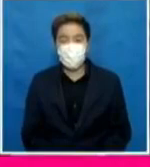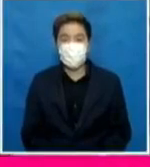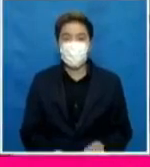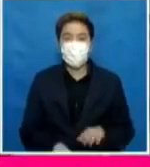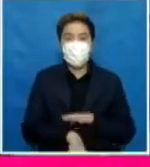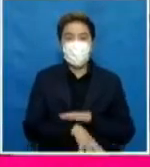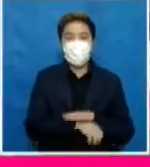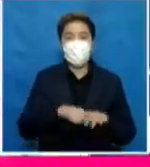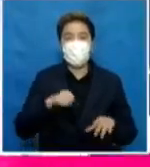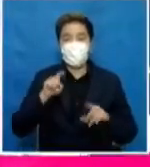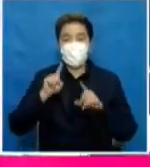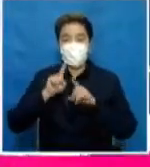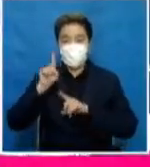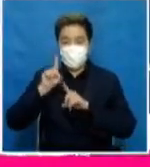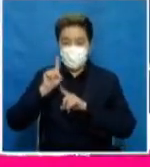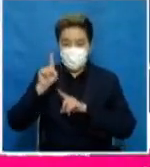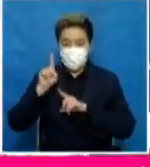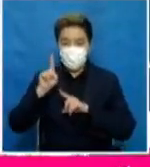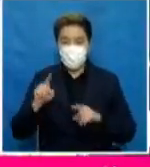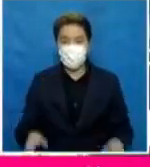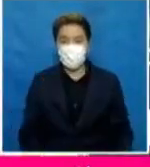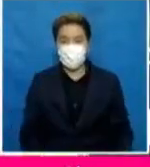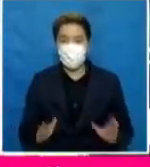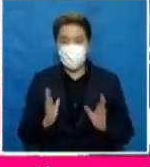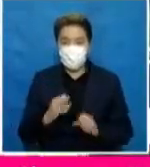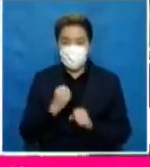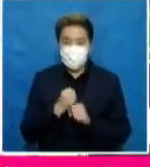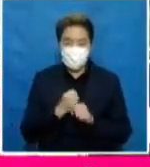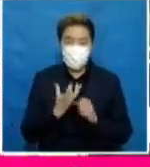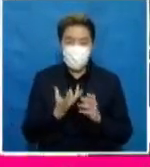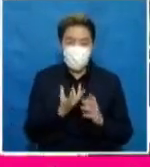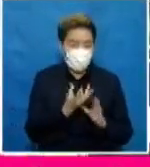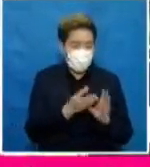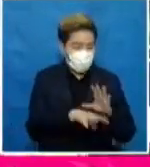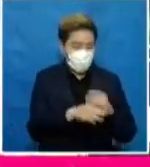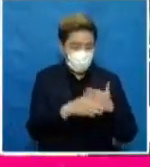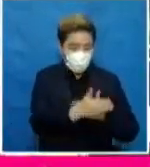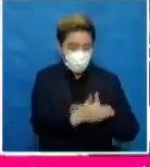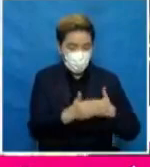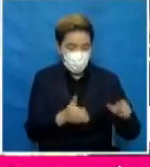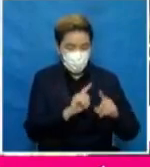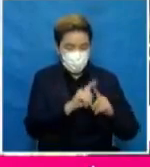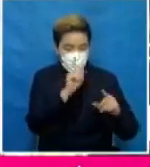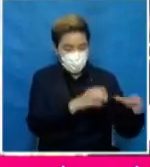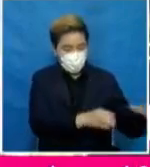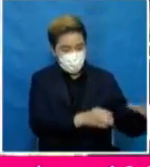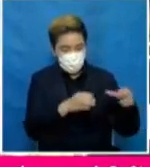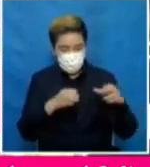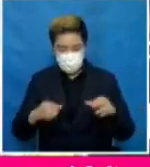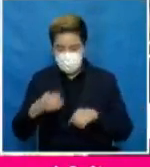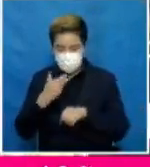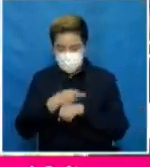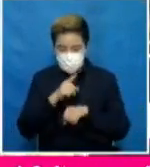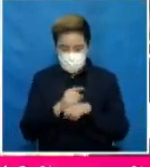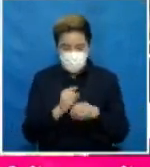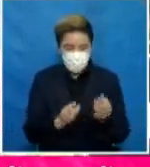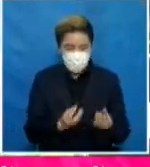หมายเลข1พนักงานนำกล่องลูกบอลยางหมายเลข1มาให้ประธานกรรมการได้ตรวจสอบครับ